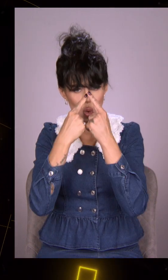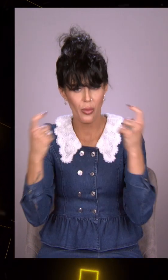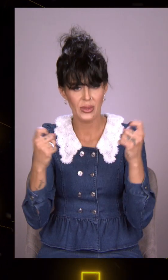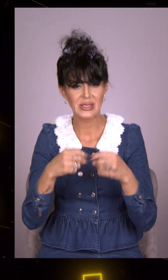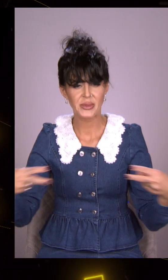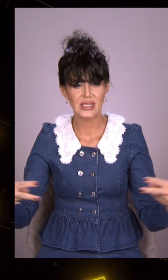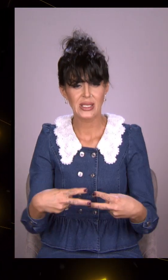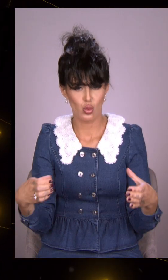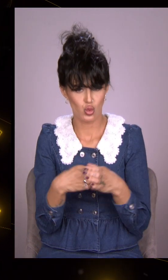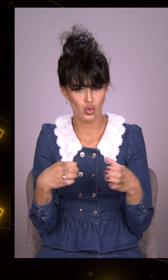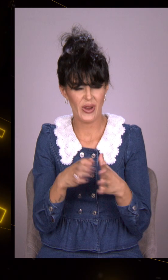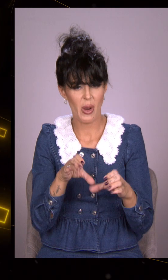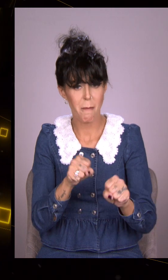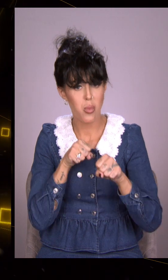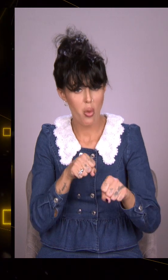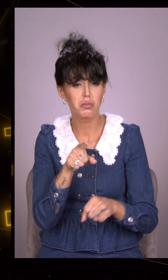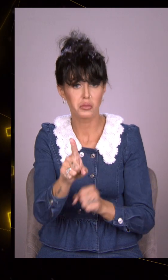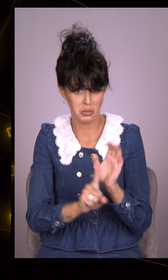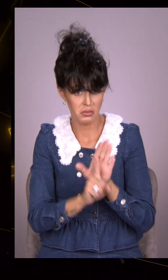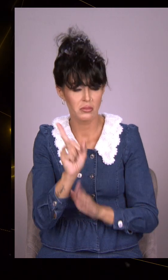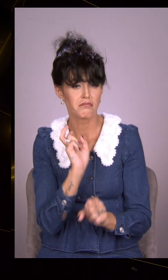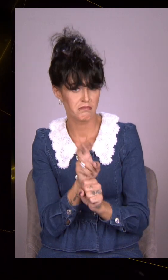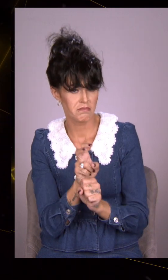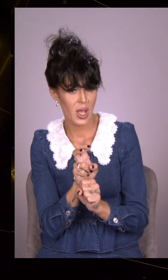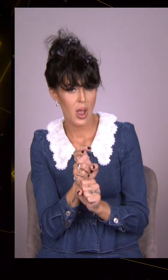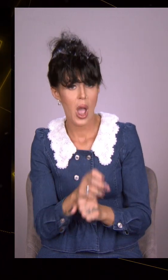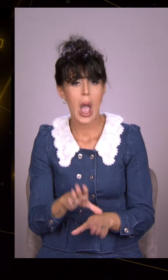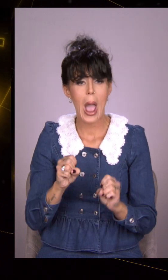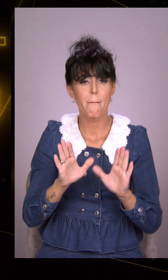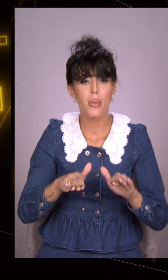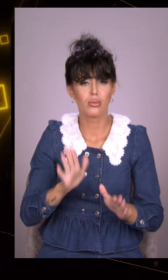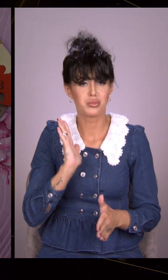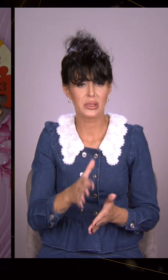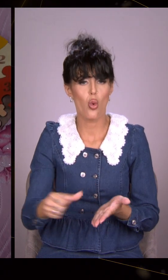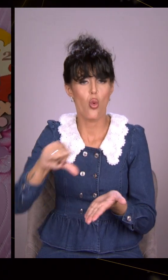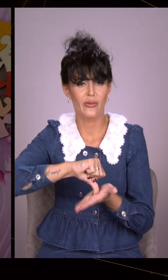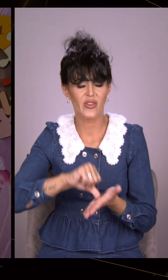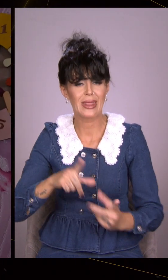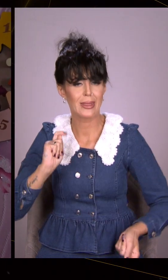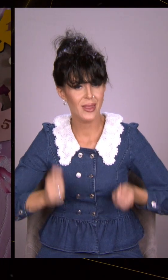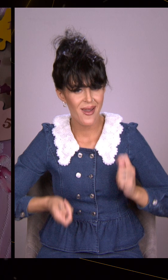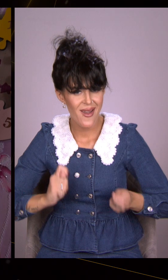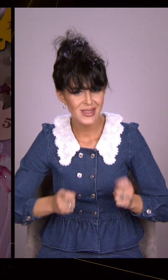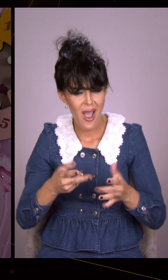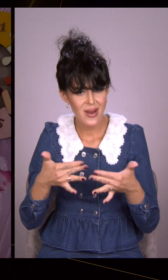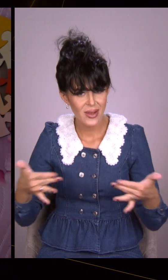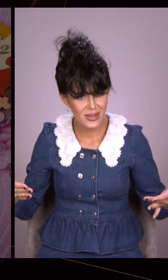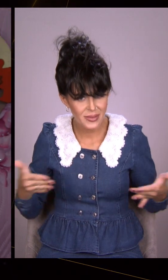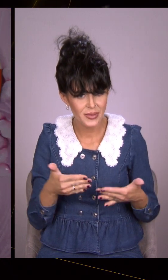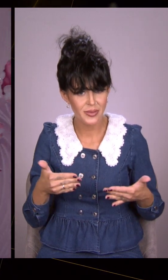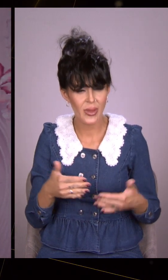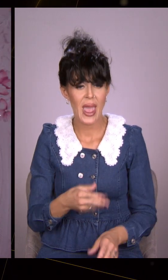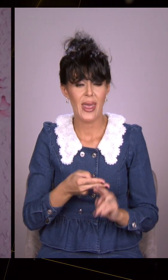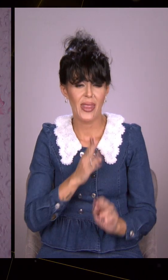боксу, ми попробували, ходила вона. Потім об'явили, що в нас будуть танці. Ходила на танці. Настя своїми руками